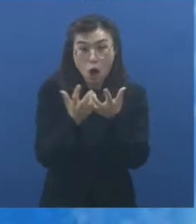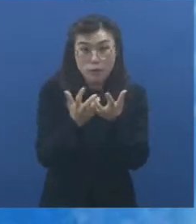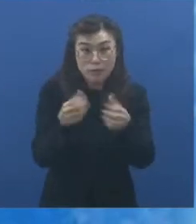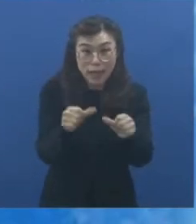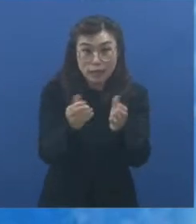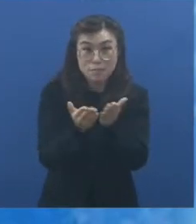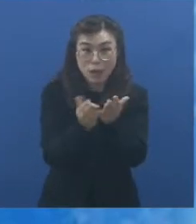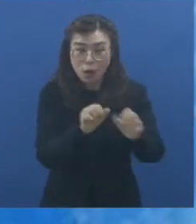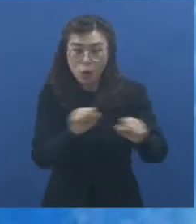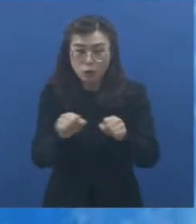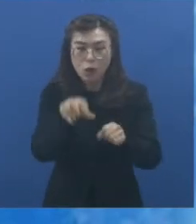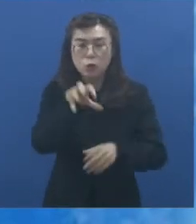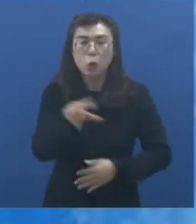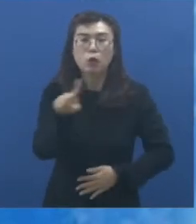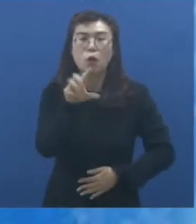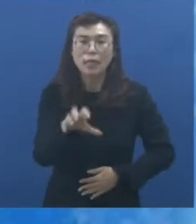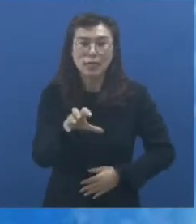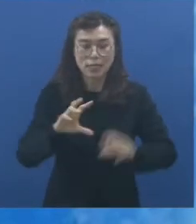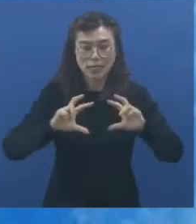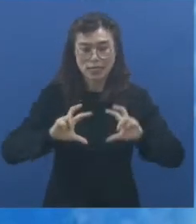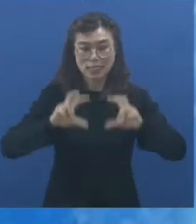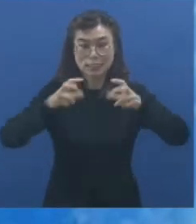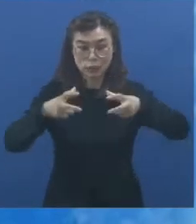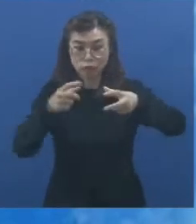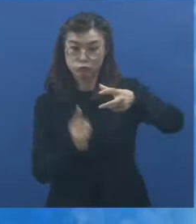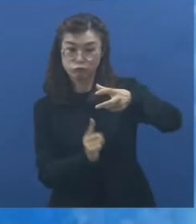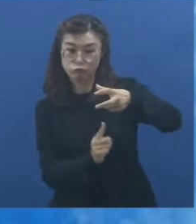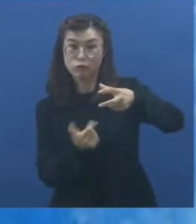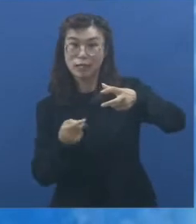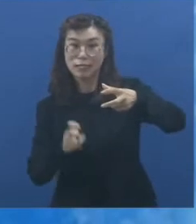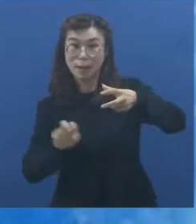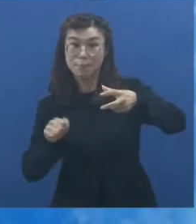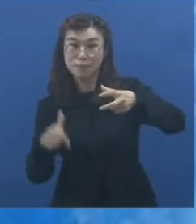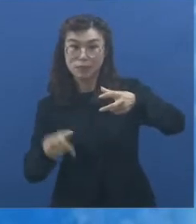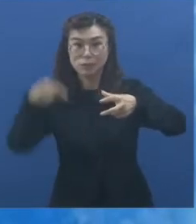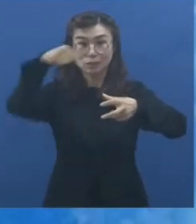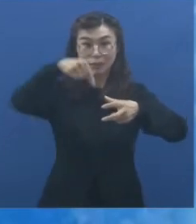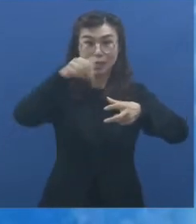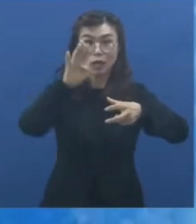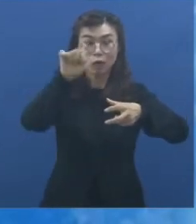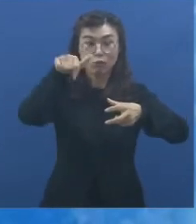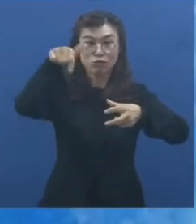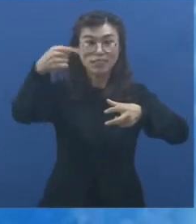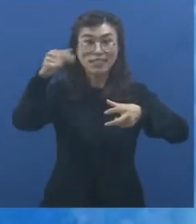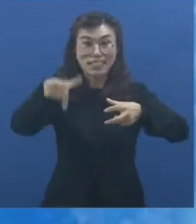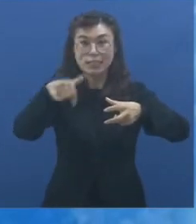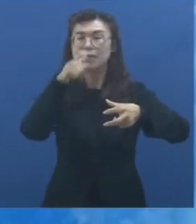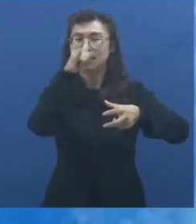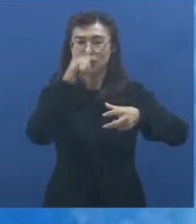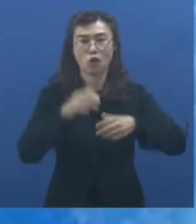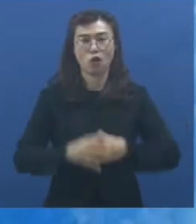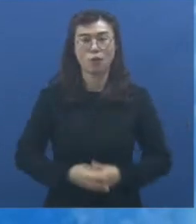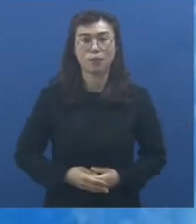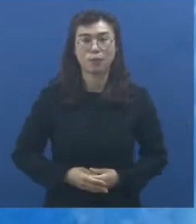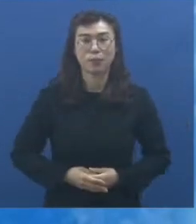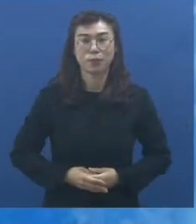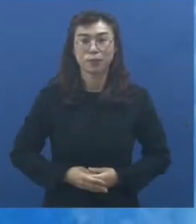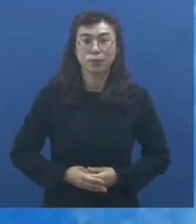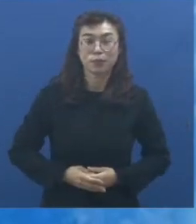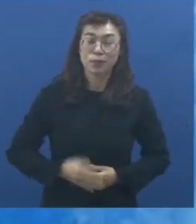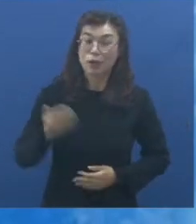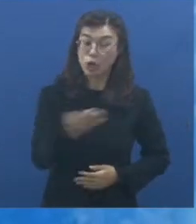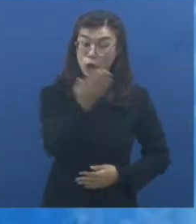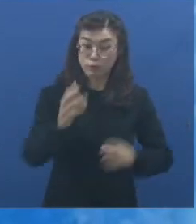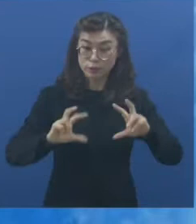남극과 북극 있어요 우리 남극과 북극 에 대해서 한번 얘기 한번 해보 거야 이렇게 탑을 해볼 거예요 자 여러분들